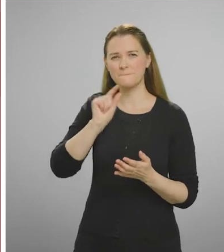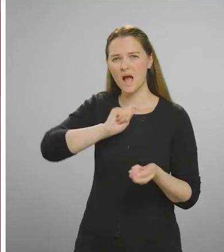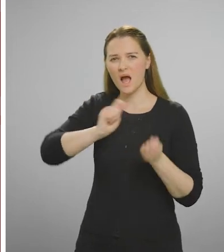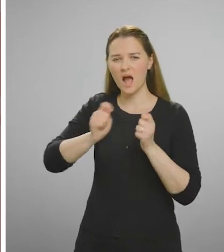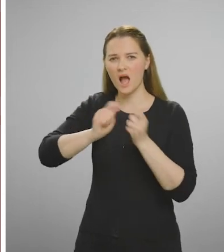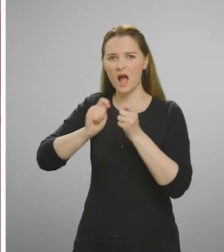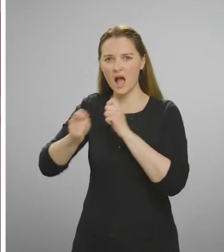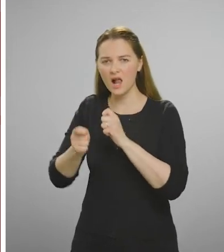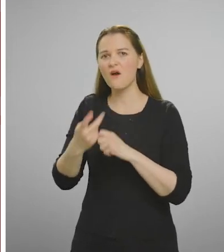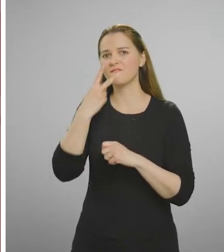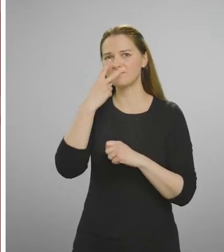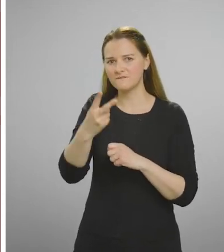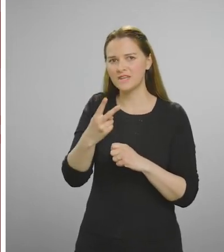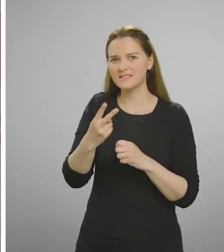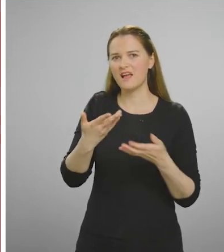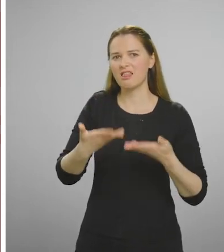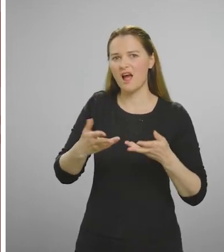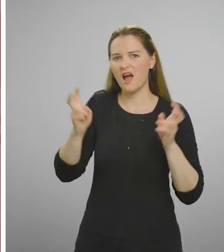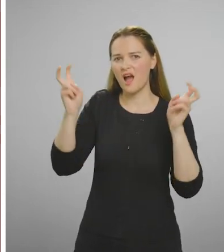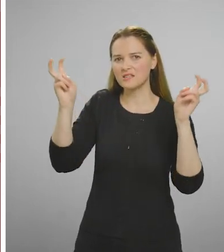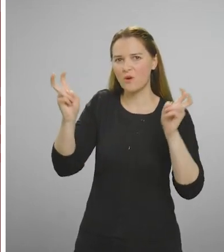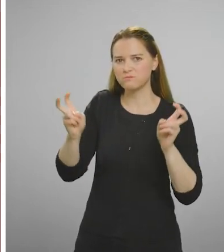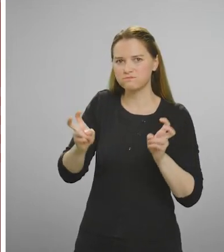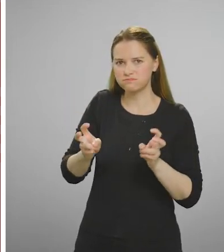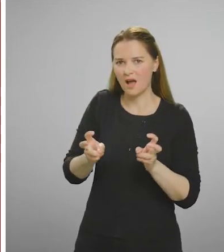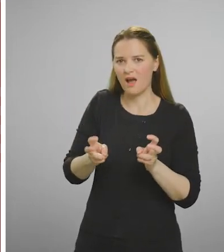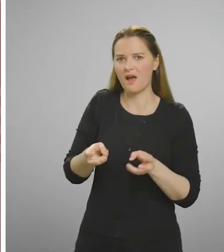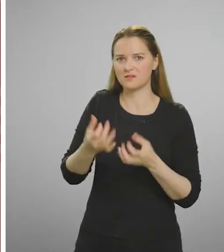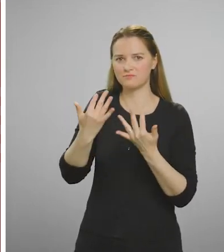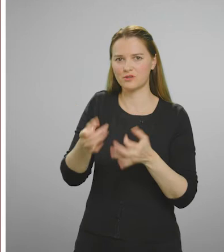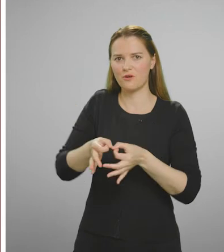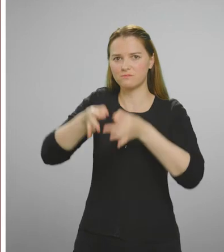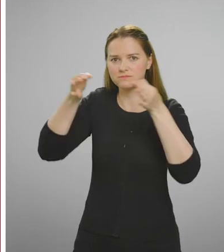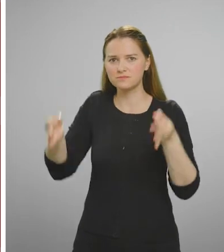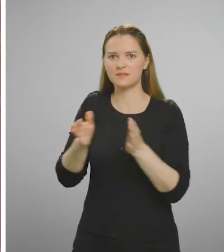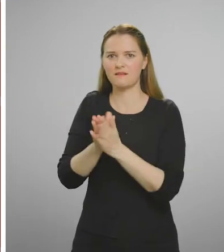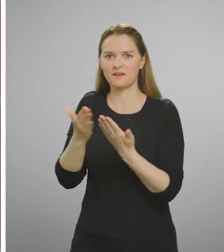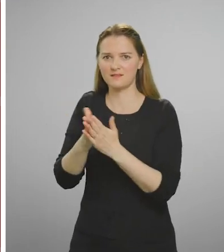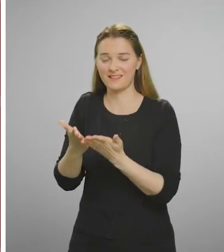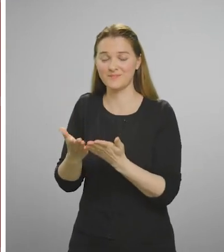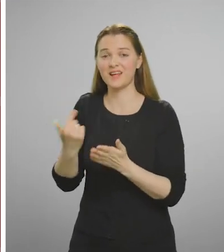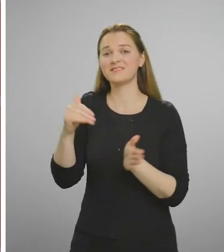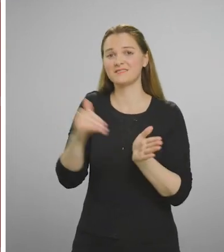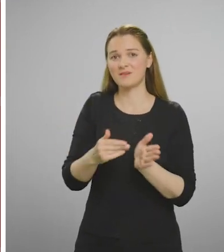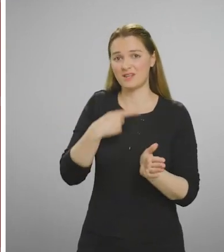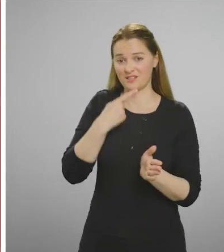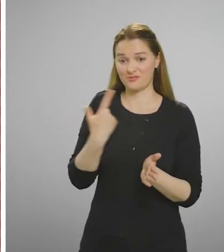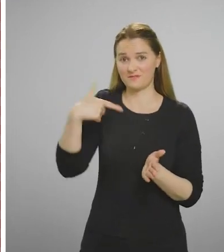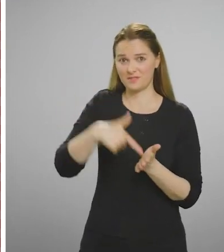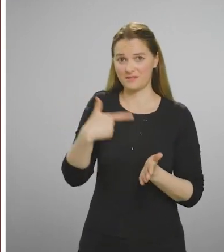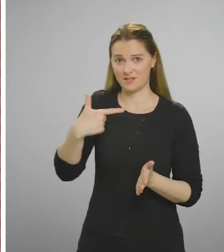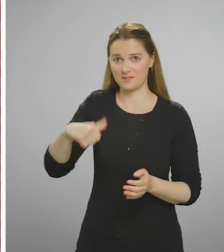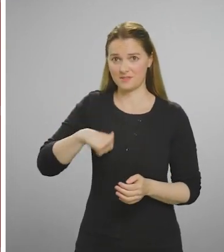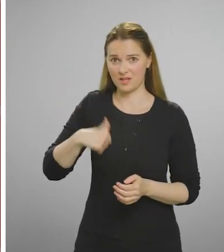vrlo male oscilacije, razvidan je lagani, ali konstantni pad broja objavljenih naslova. Pritom valja napomenuti